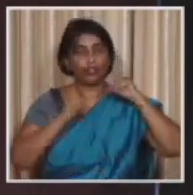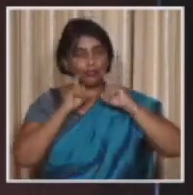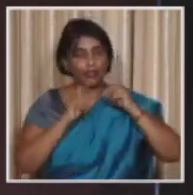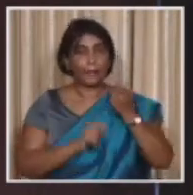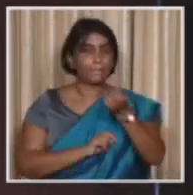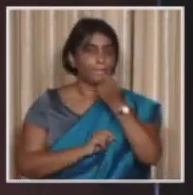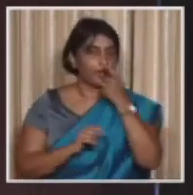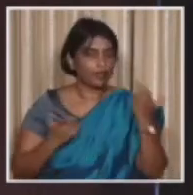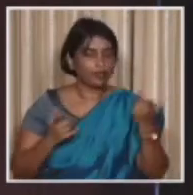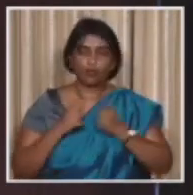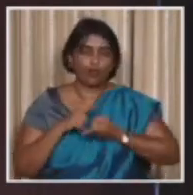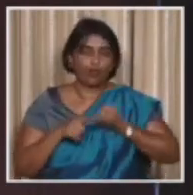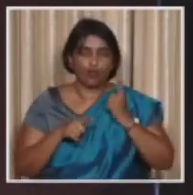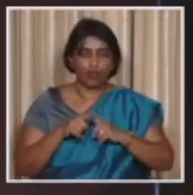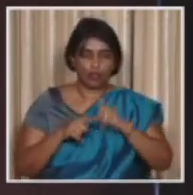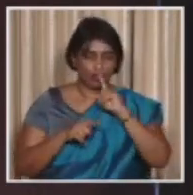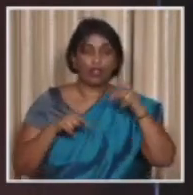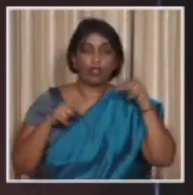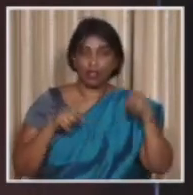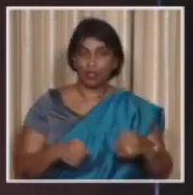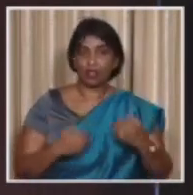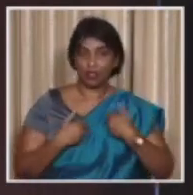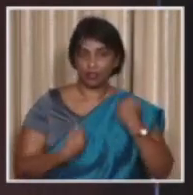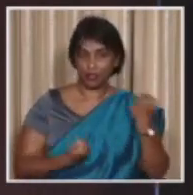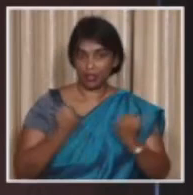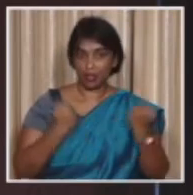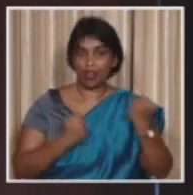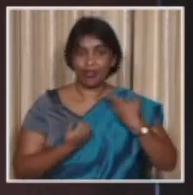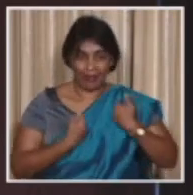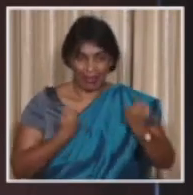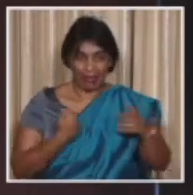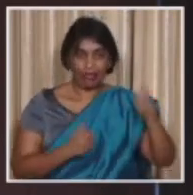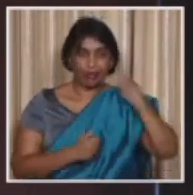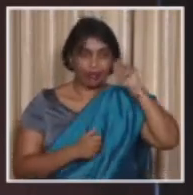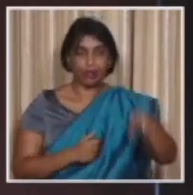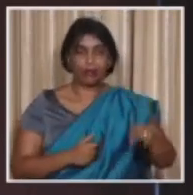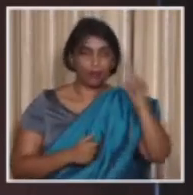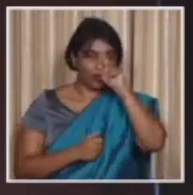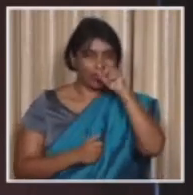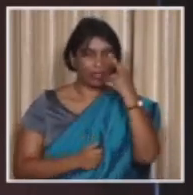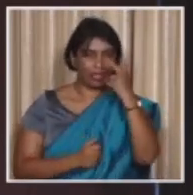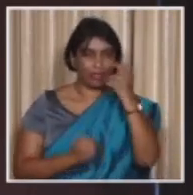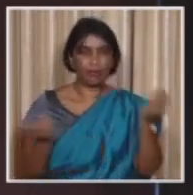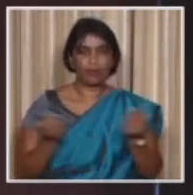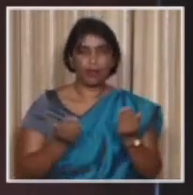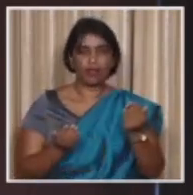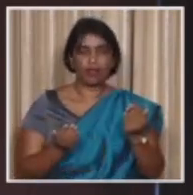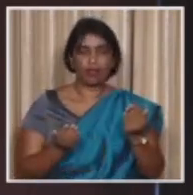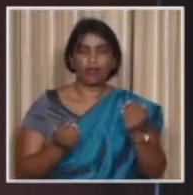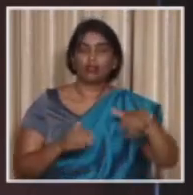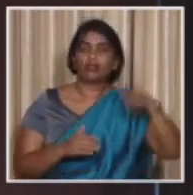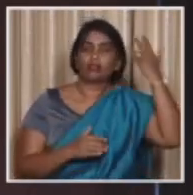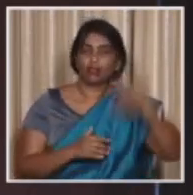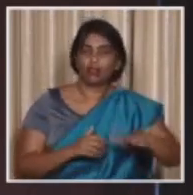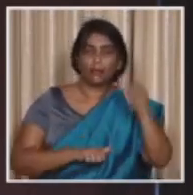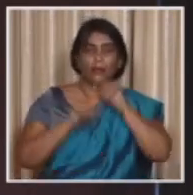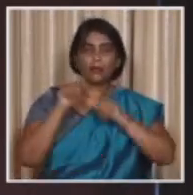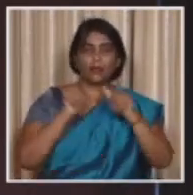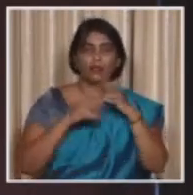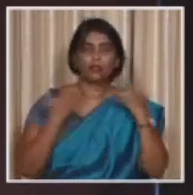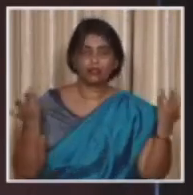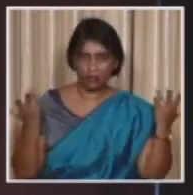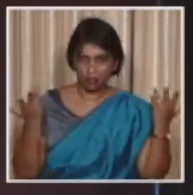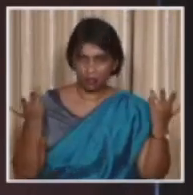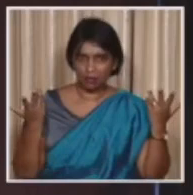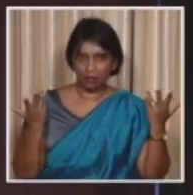බෙහෙත් නැහැ. උදාහරණයක් කියන්නම්. අද මගේ රියදුරාගේ පුතා මේ මාස දෙකහමාරක දරුවෙක් අද මෙගියා බෙහෙත් නැතුව. ඉතින් ඒ